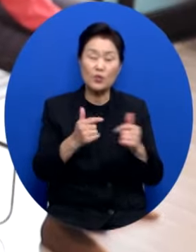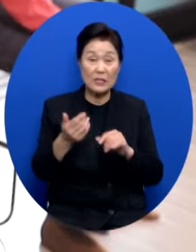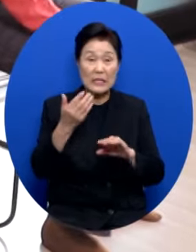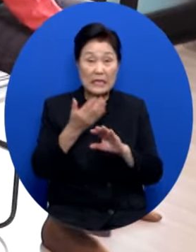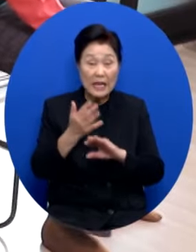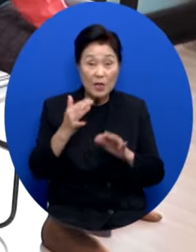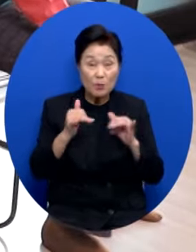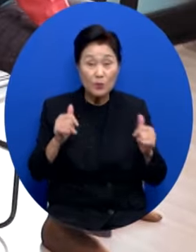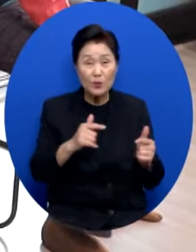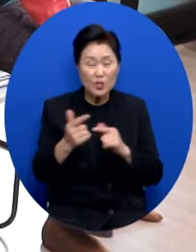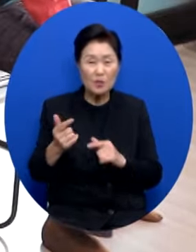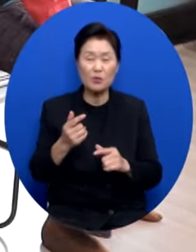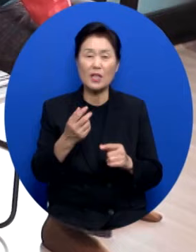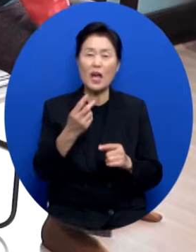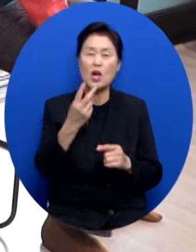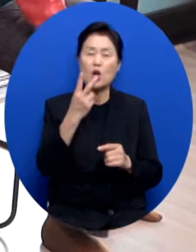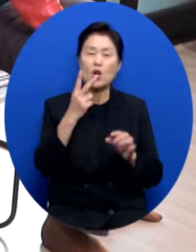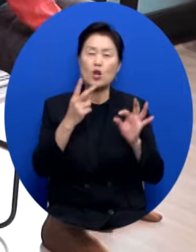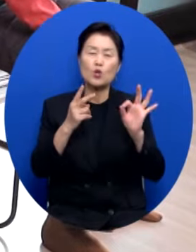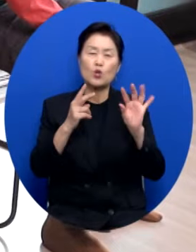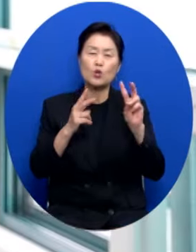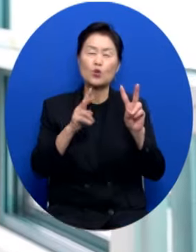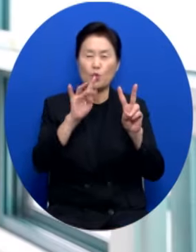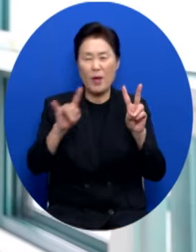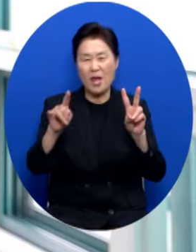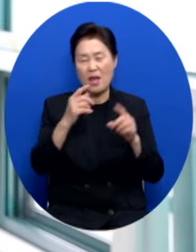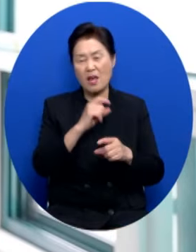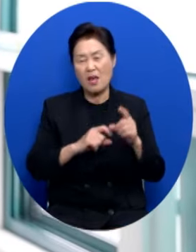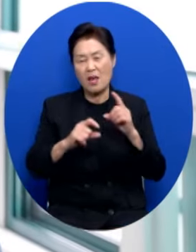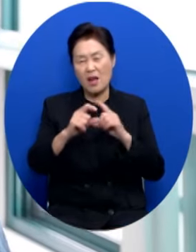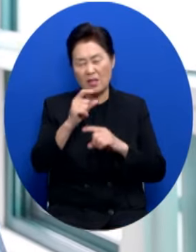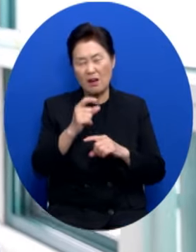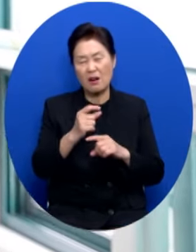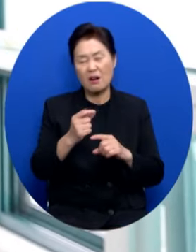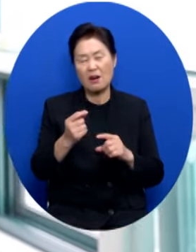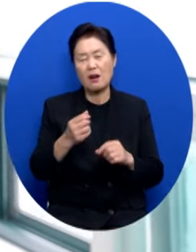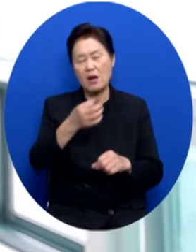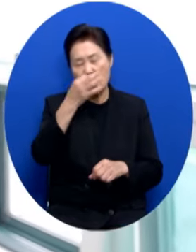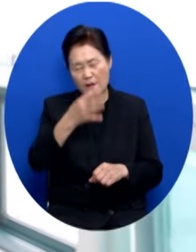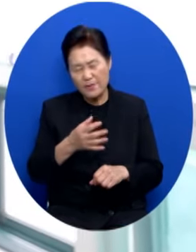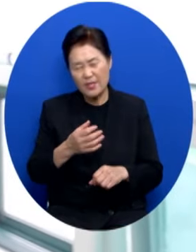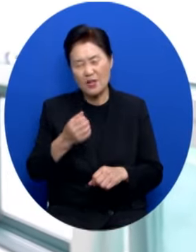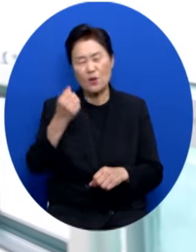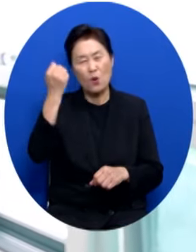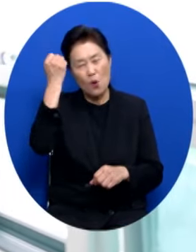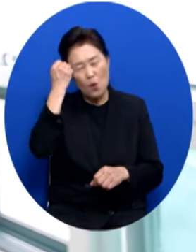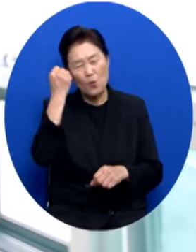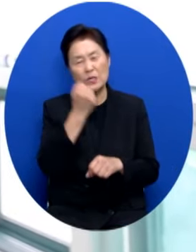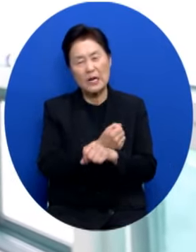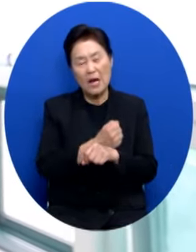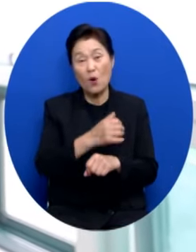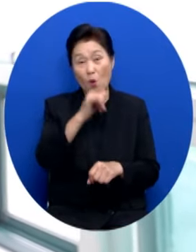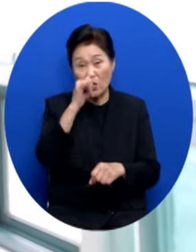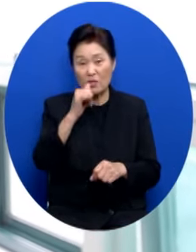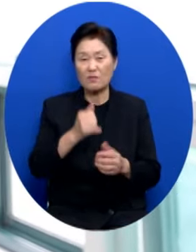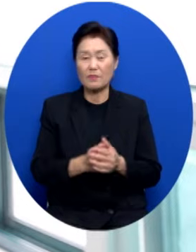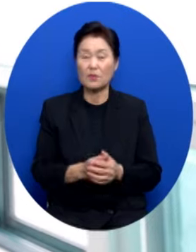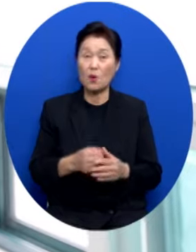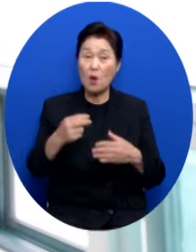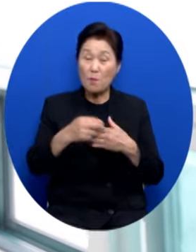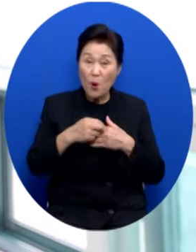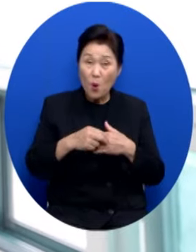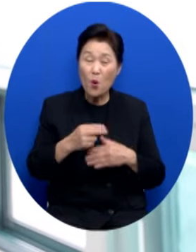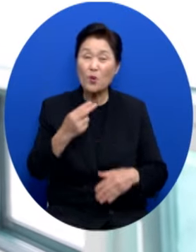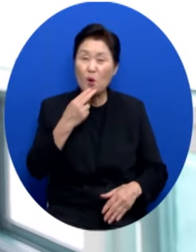해녀를 물질하시고 또 와서 톱밥일 하시고 그리고 갈 병원이 없다 보니까 또 방치하시고 이런 것들이 이제